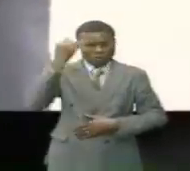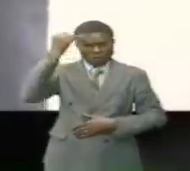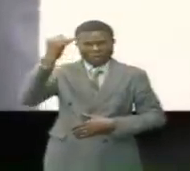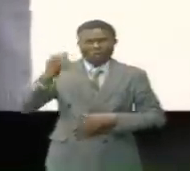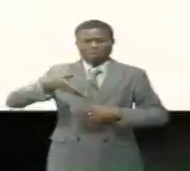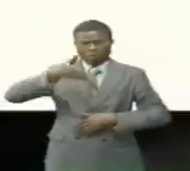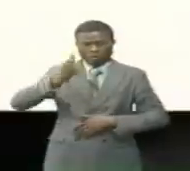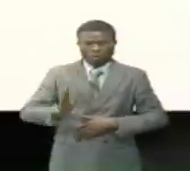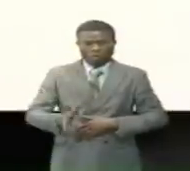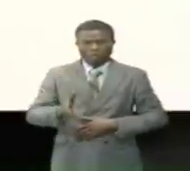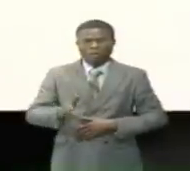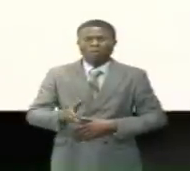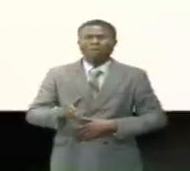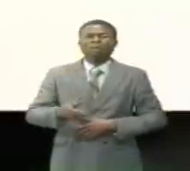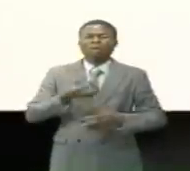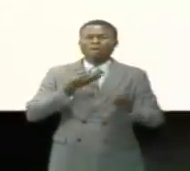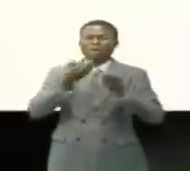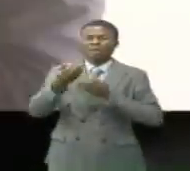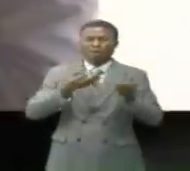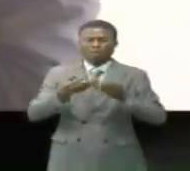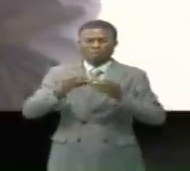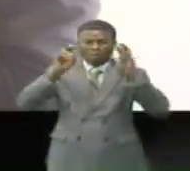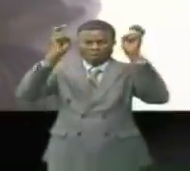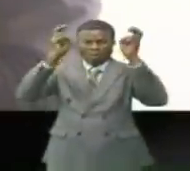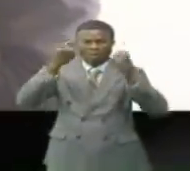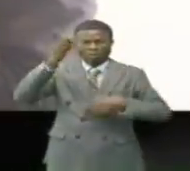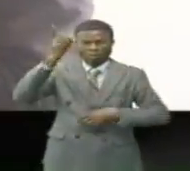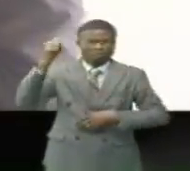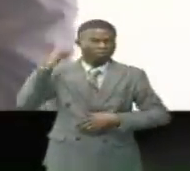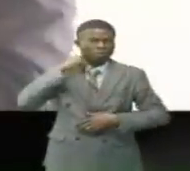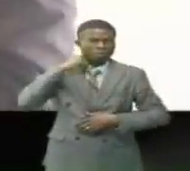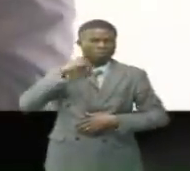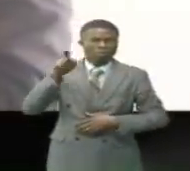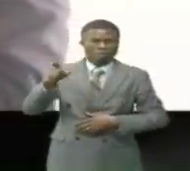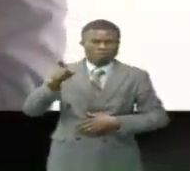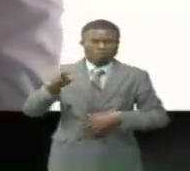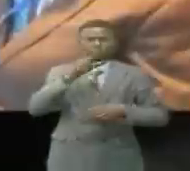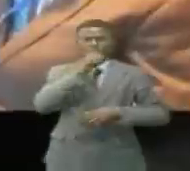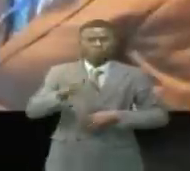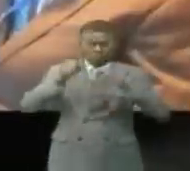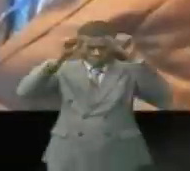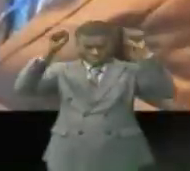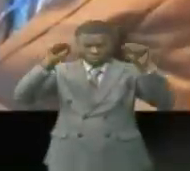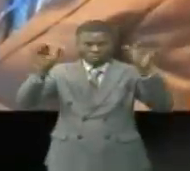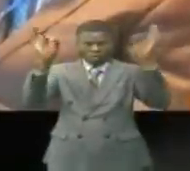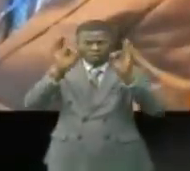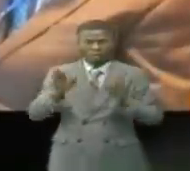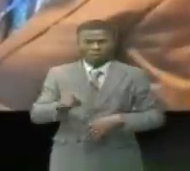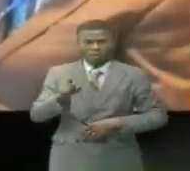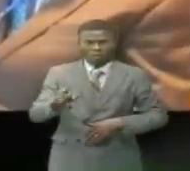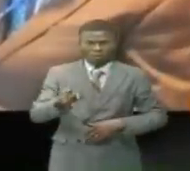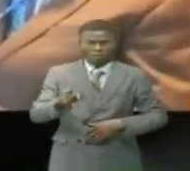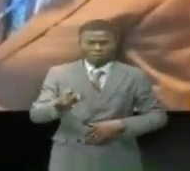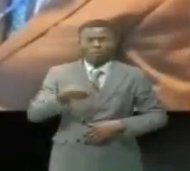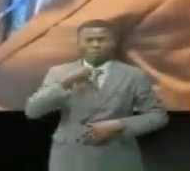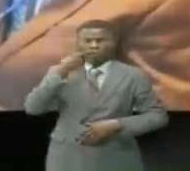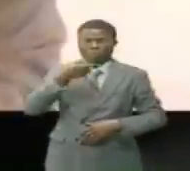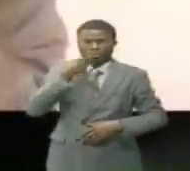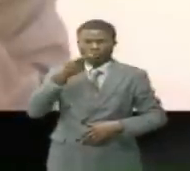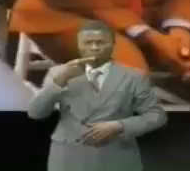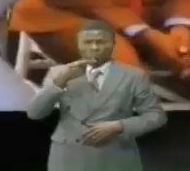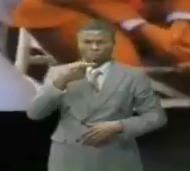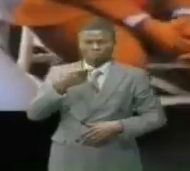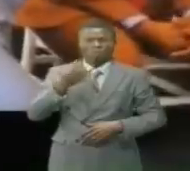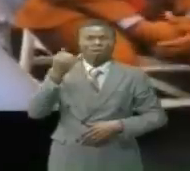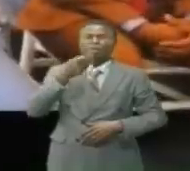spécifique pour étayer le thème principal. Notamment le docteur Ntsiala, ancien président de la FMED, qui a brossé un